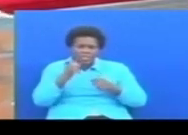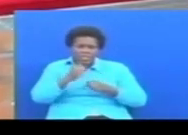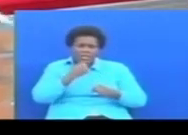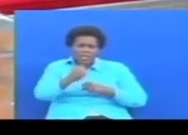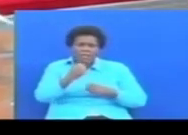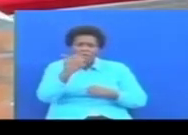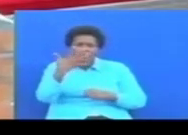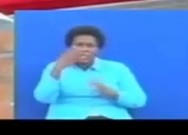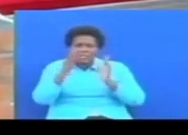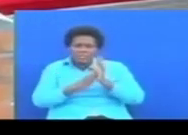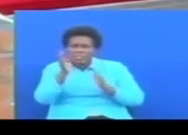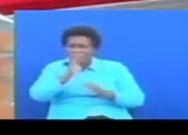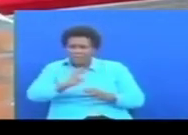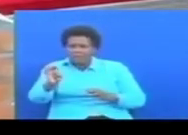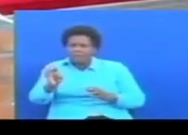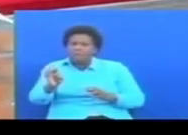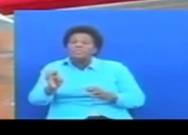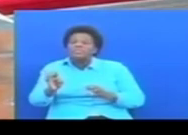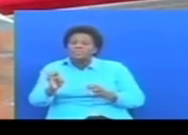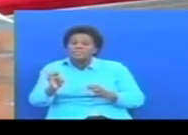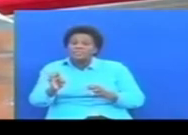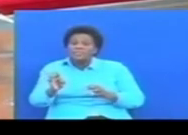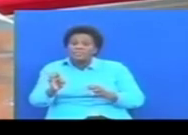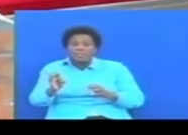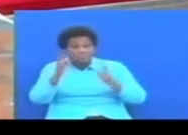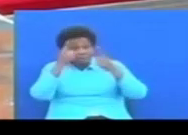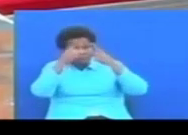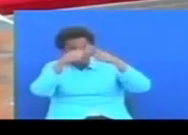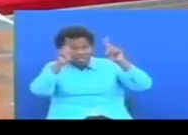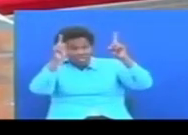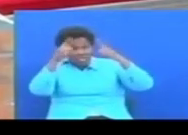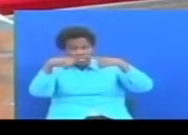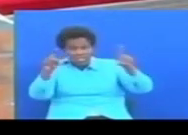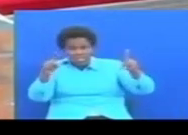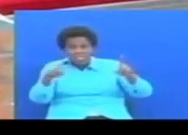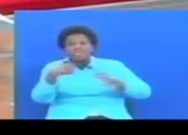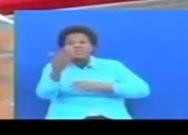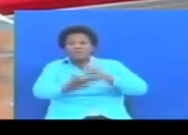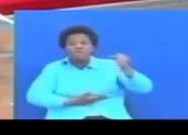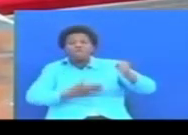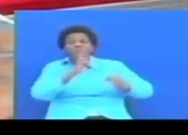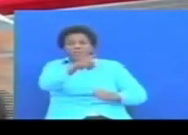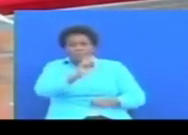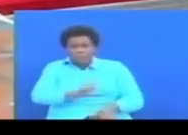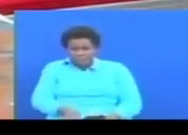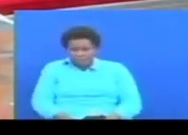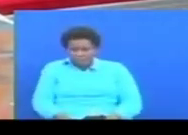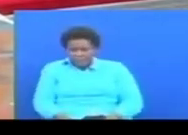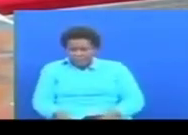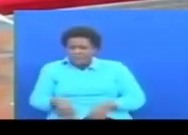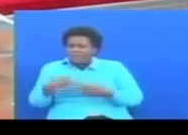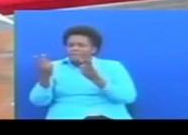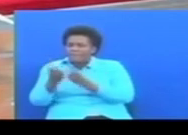59,053 katika msitu huo zina miti ya kuweza kuvunwa. Aidha, miti ya